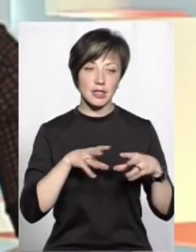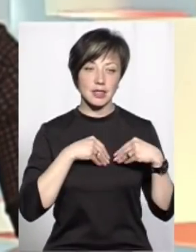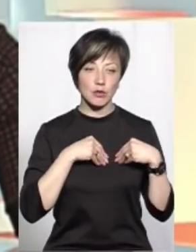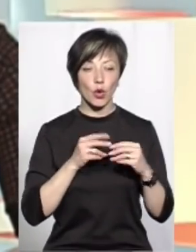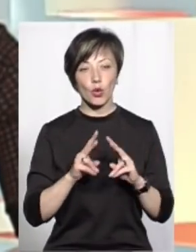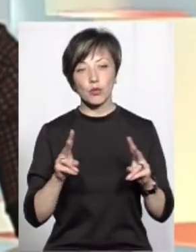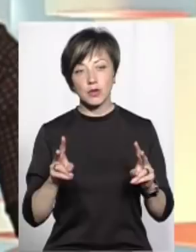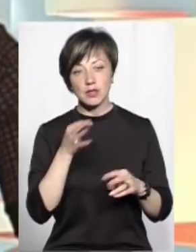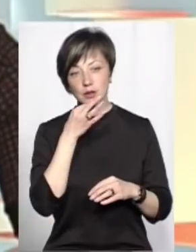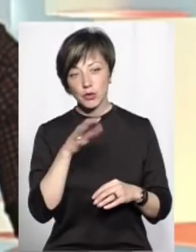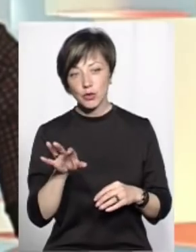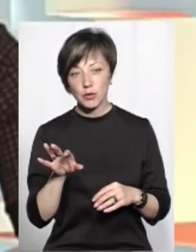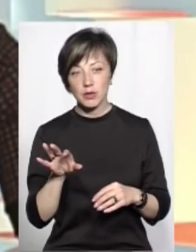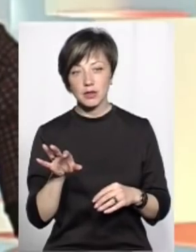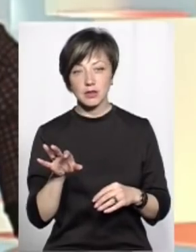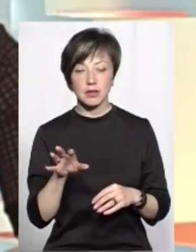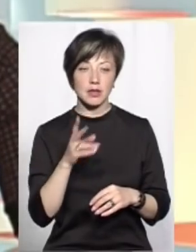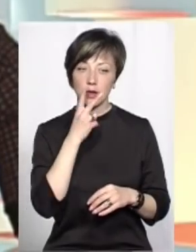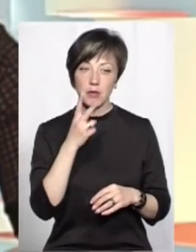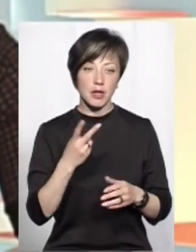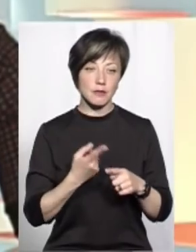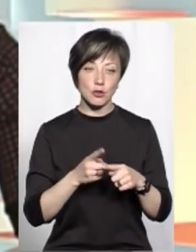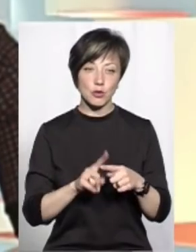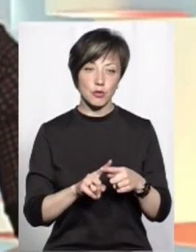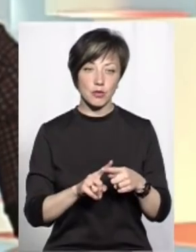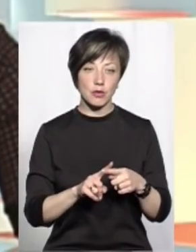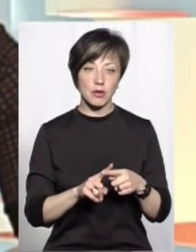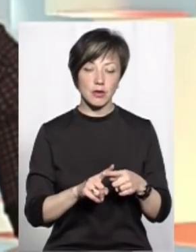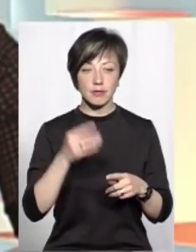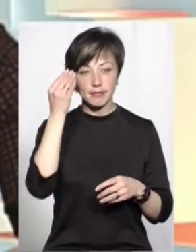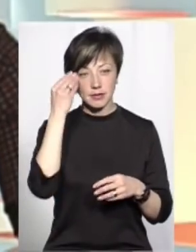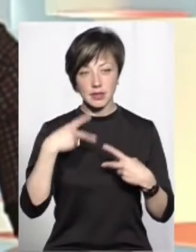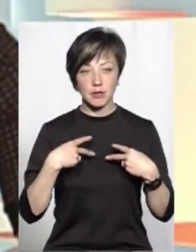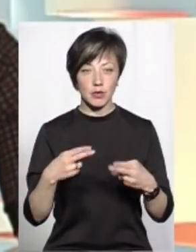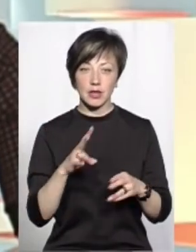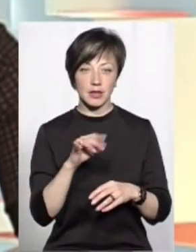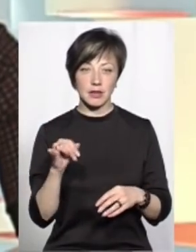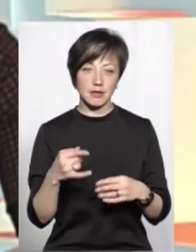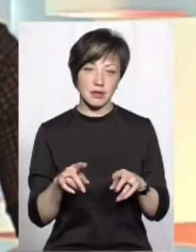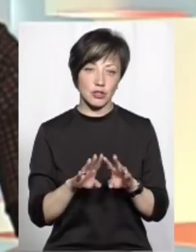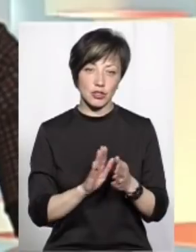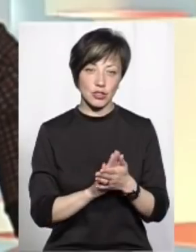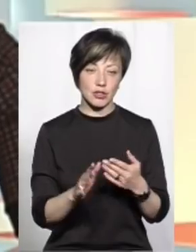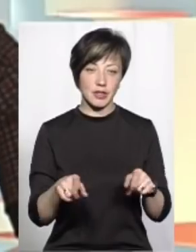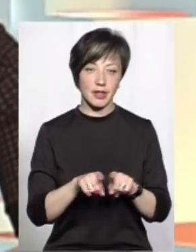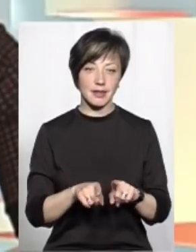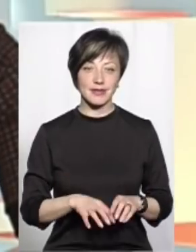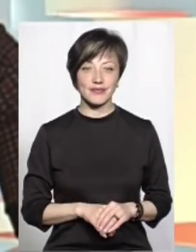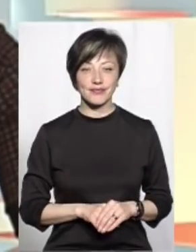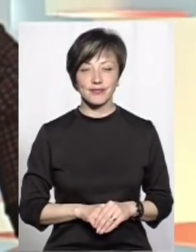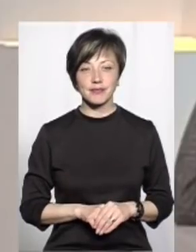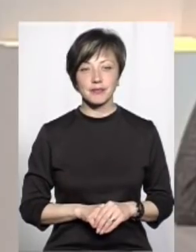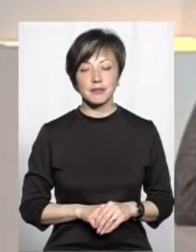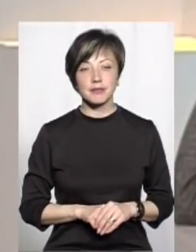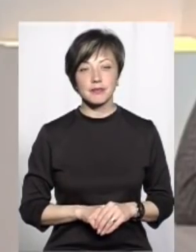А якщо хтось не бачить в цьому якоїсь таких самих поглядів зі мною, то ні. От чисто так.